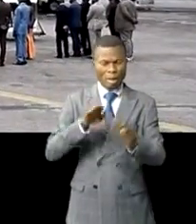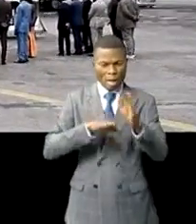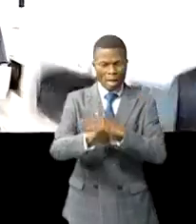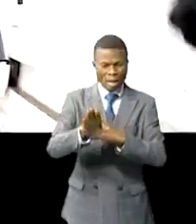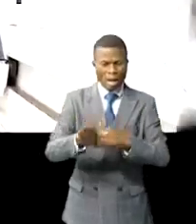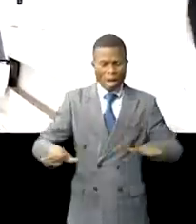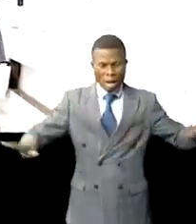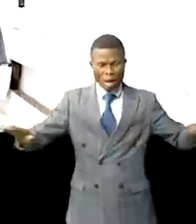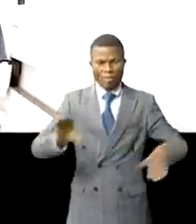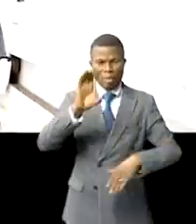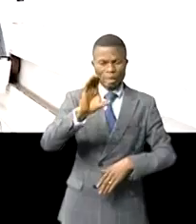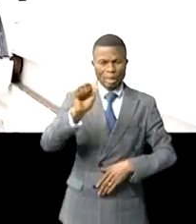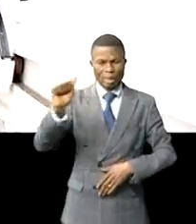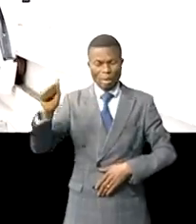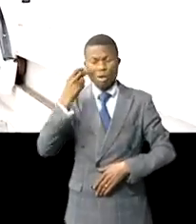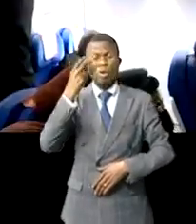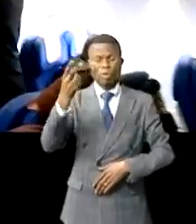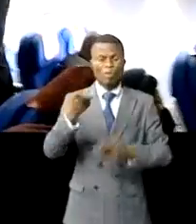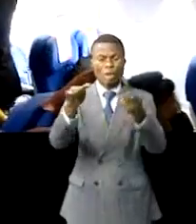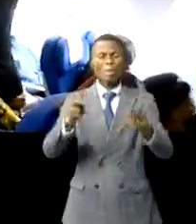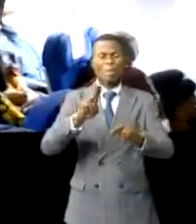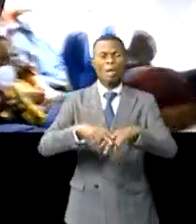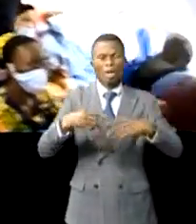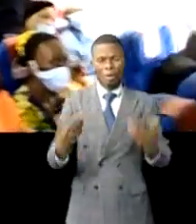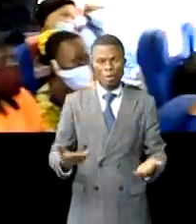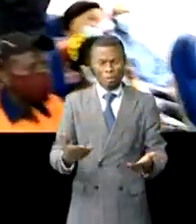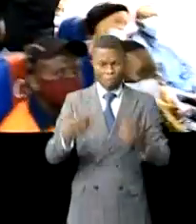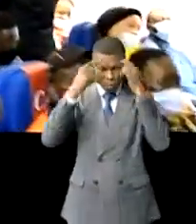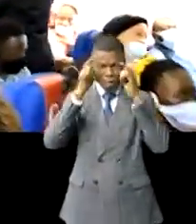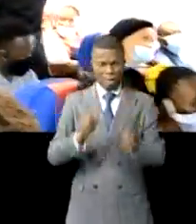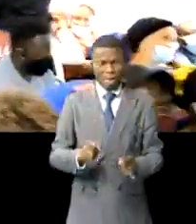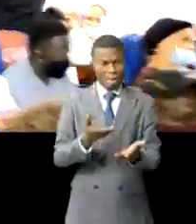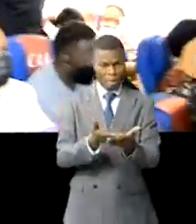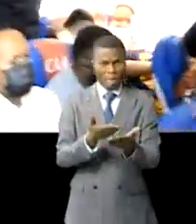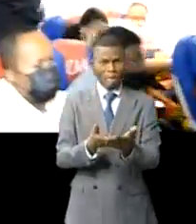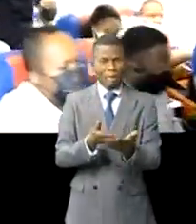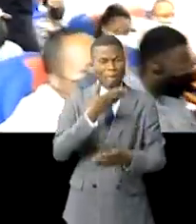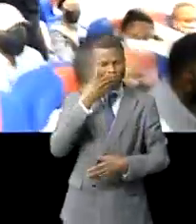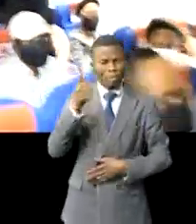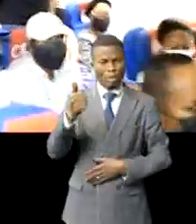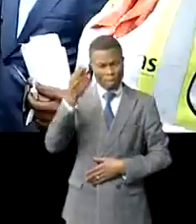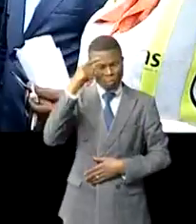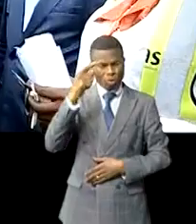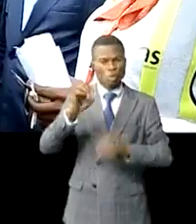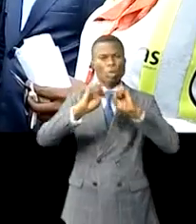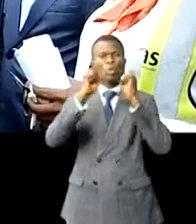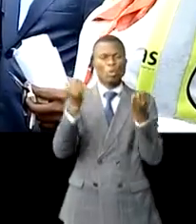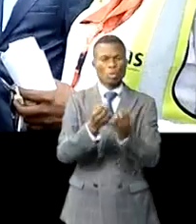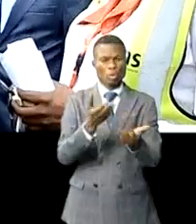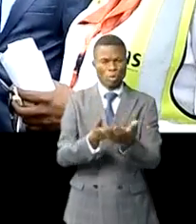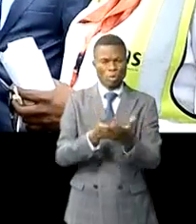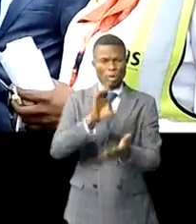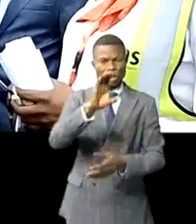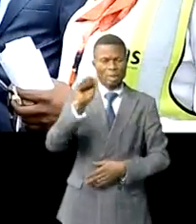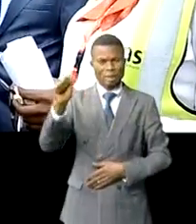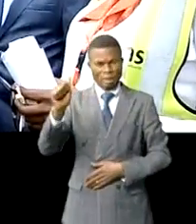régulier CAA pour vérifier le taux d'occupation. Je pense que la mesure, elle est bénéfique pour les entreprises. Le CAA